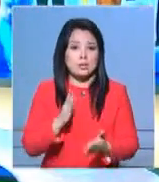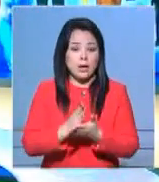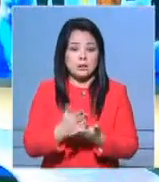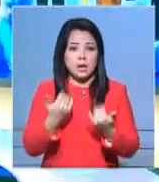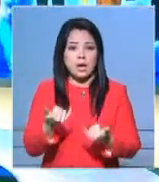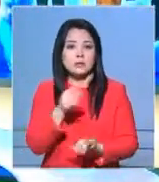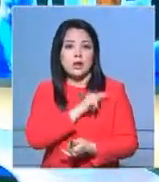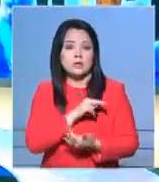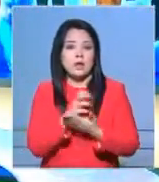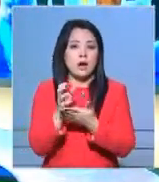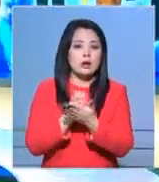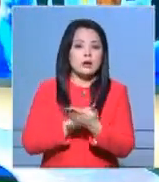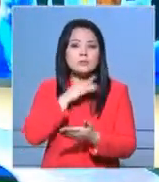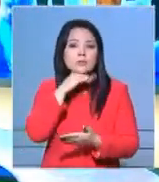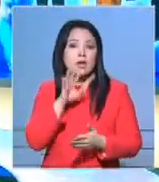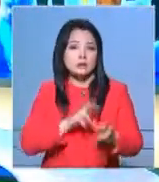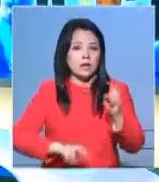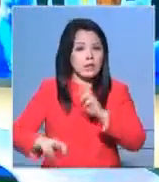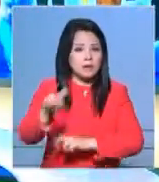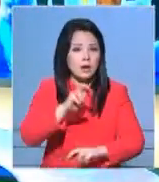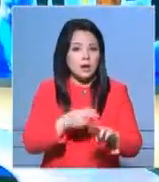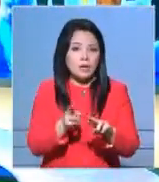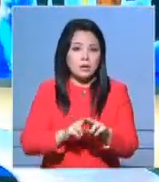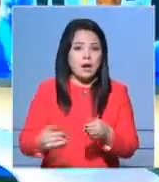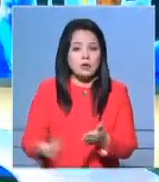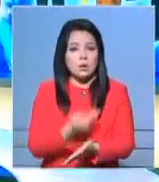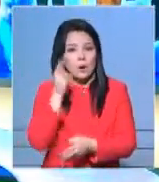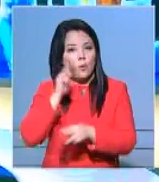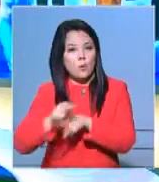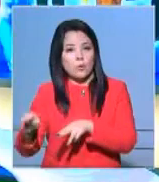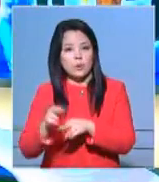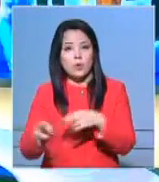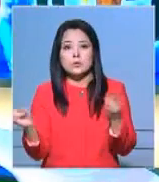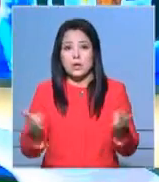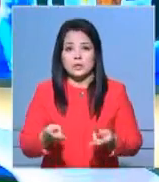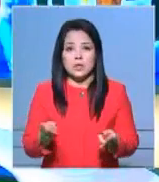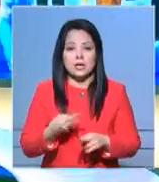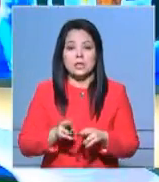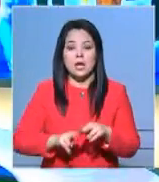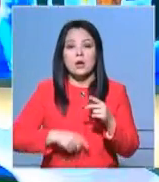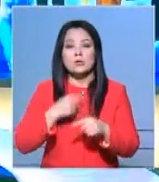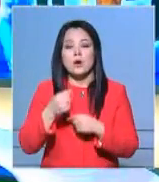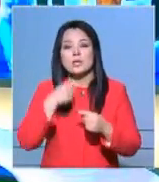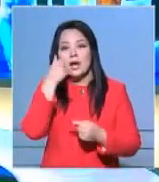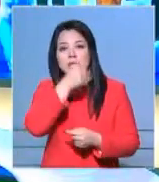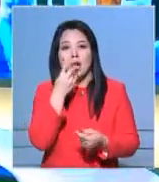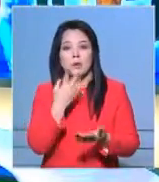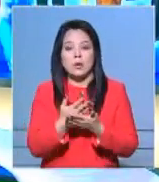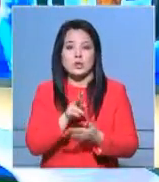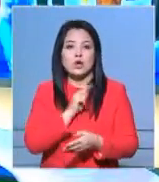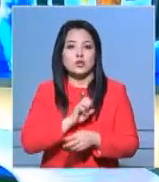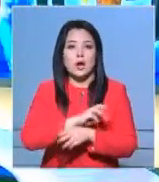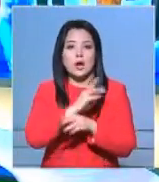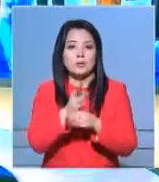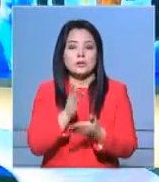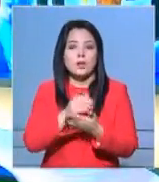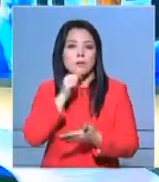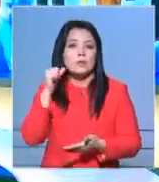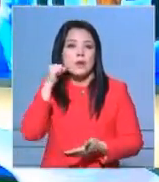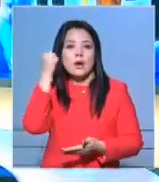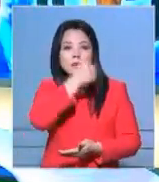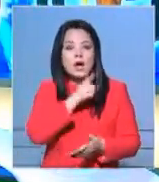кәсіпқой кадрды табу оңайға түспейді, көбісін қайтадан оқыту қажет. Мәселен, өткен жылдың өзінде жұмыспен қамту жол картасы бағдарламасы